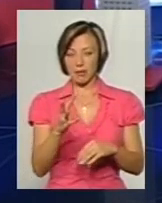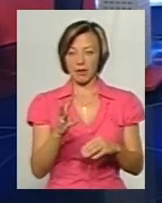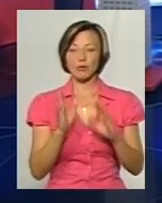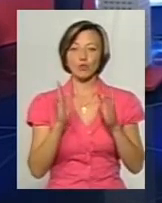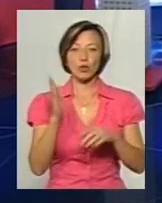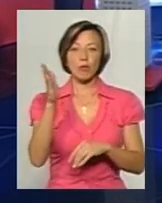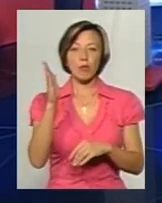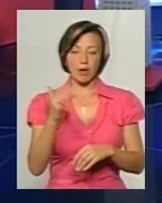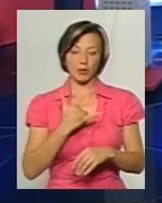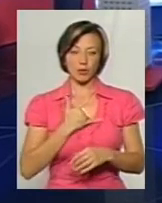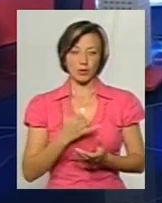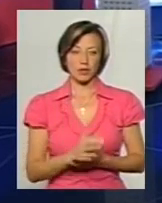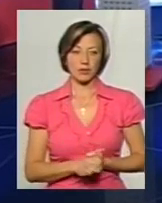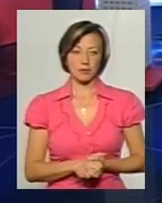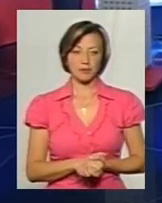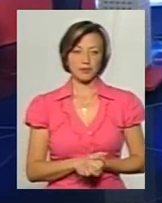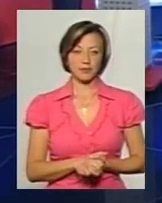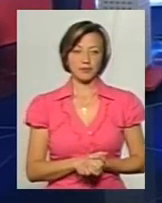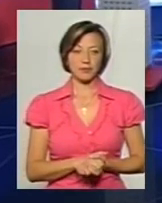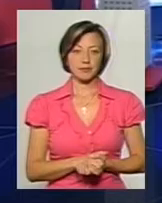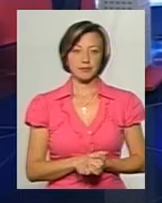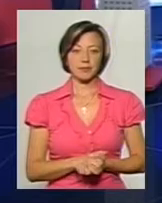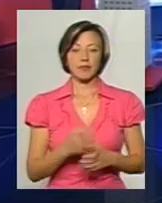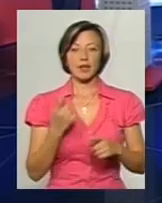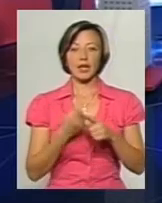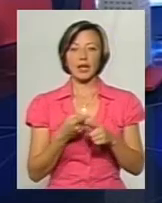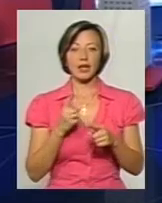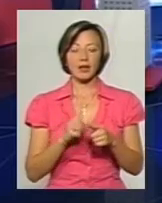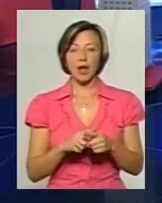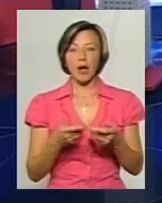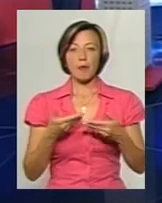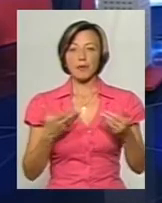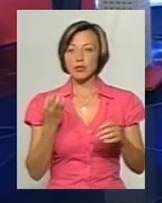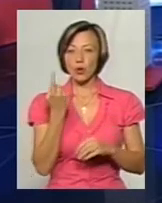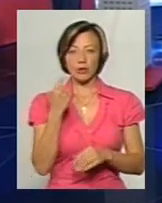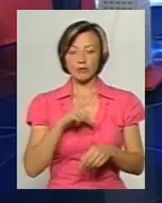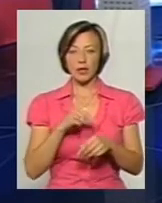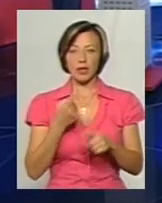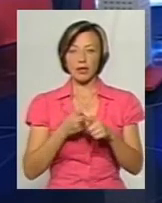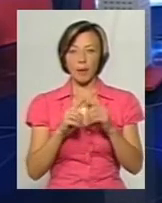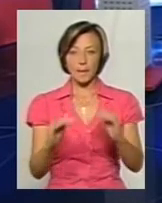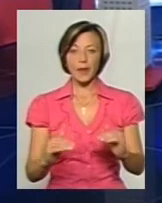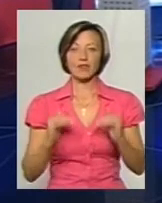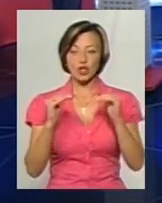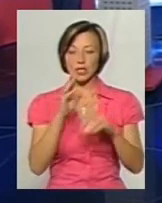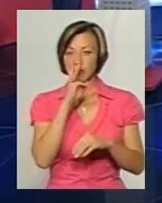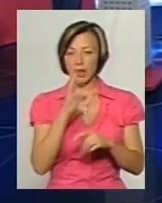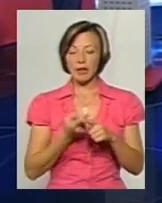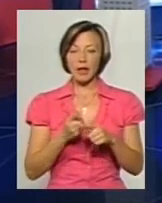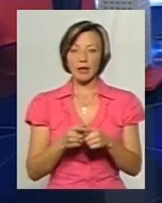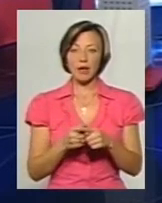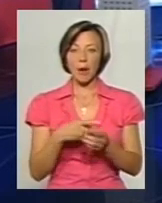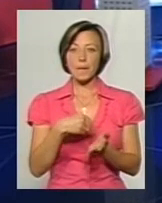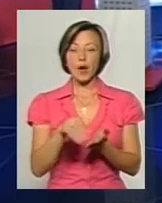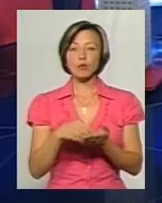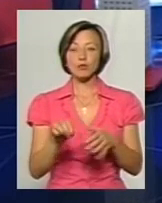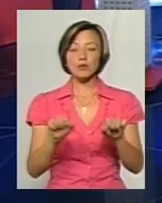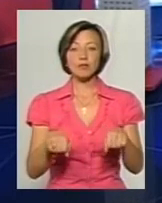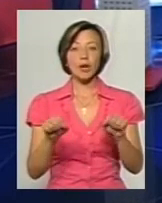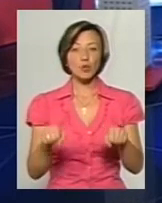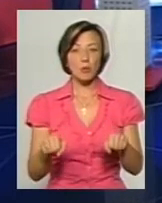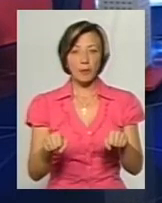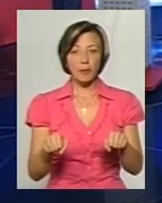буде попереду у нас. І, звісно... При цьому ще треба, ми не коснулися одного аспекту цього повищення. Це аспект покупательської